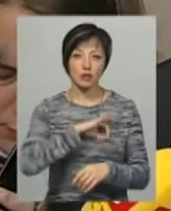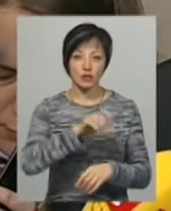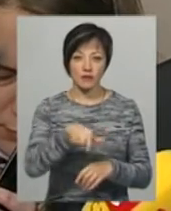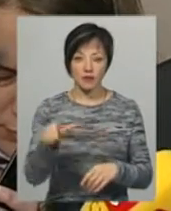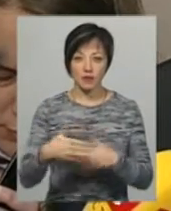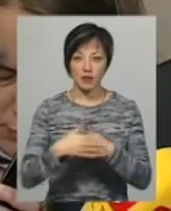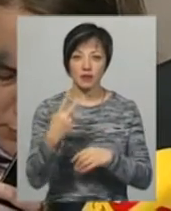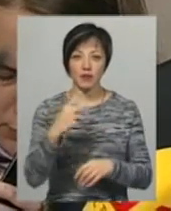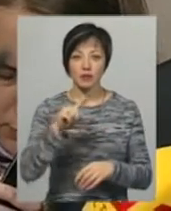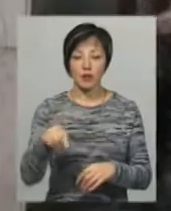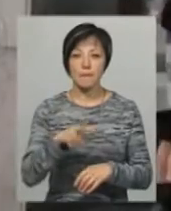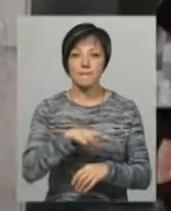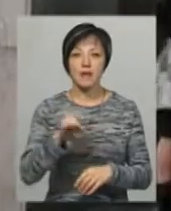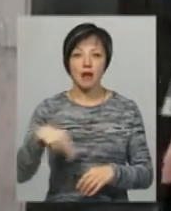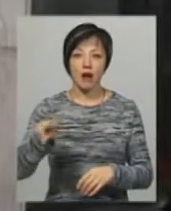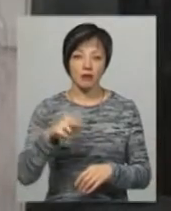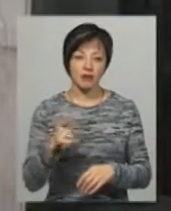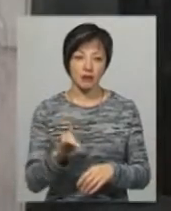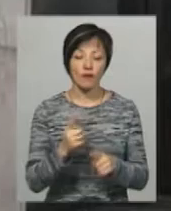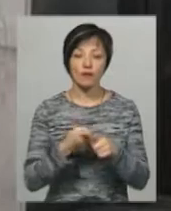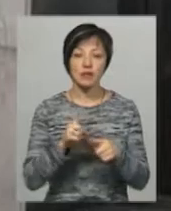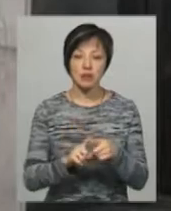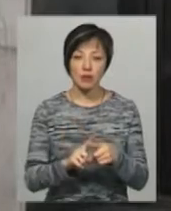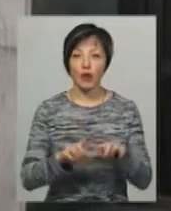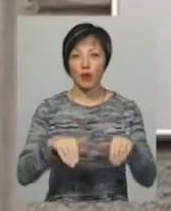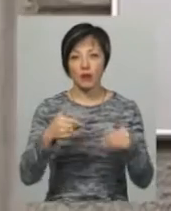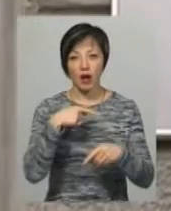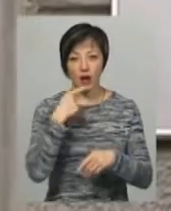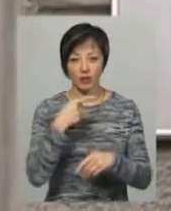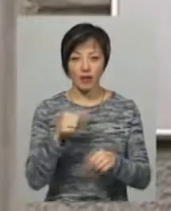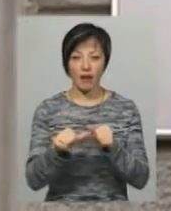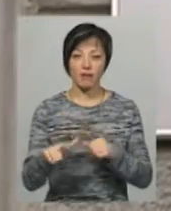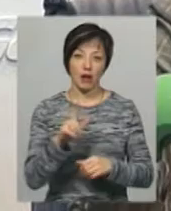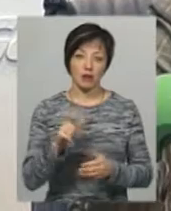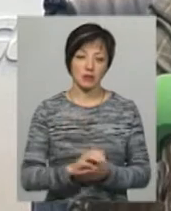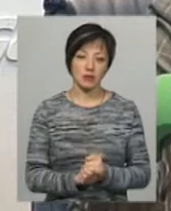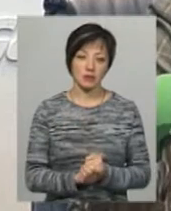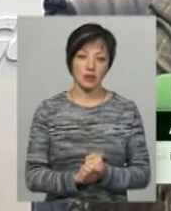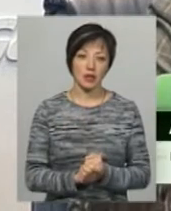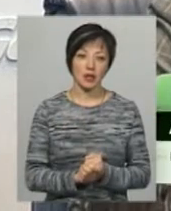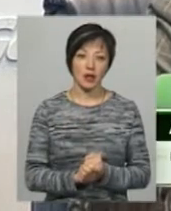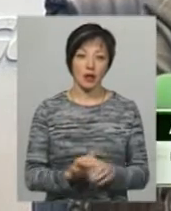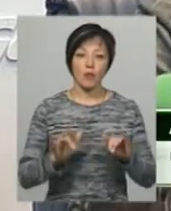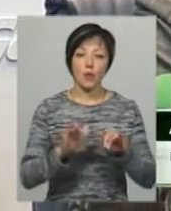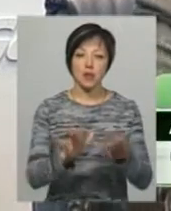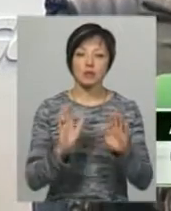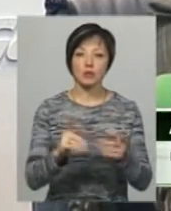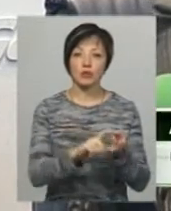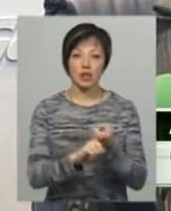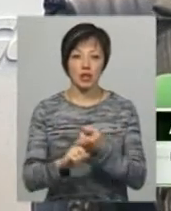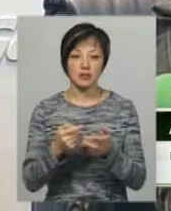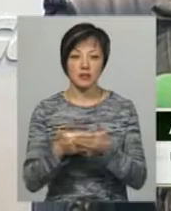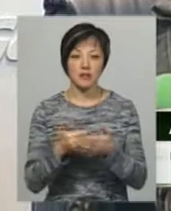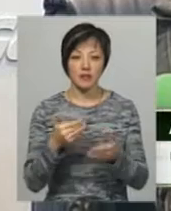це десь порядка 2,5 мільярда гривень. Ось що про таку рекомендацію кажуть у «Нафтогазі». Процес буде залежати, з одного боку, як